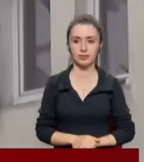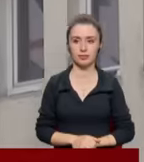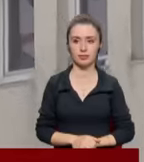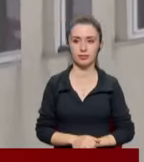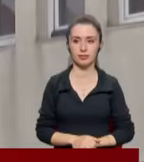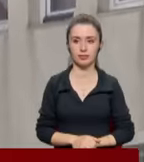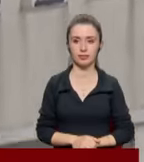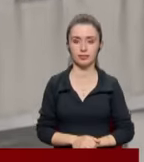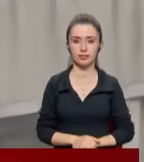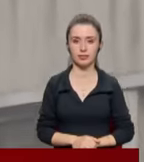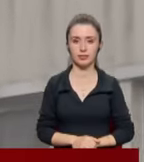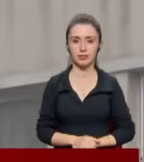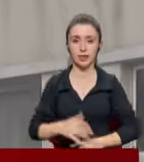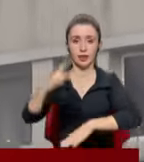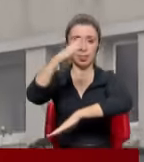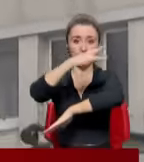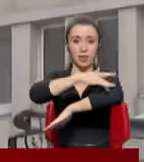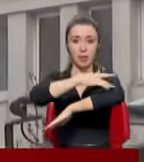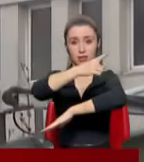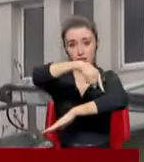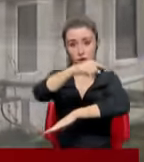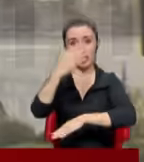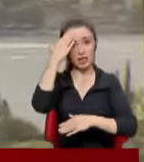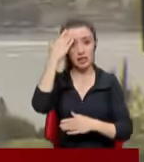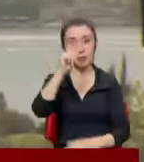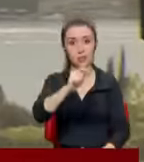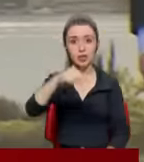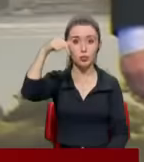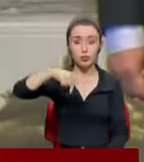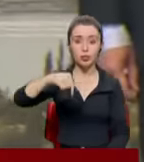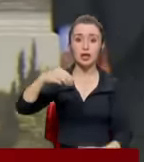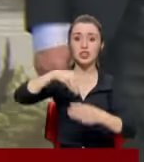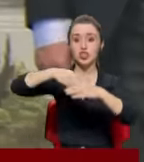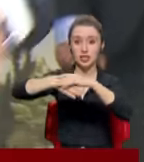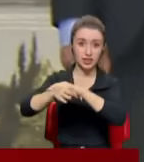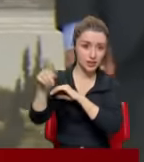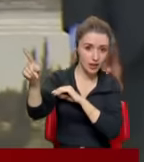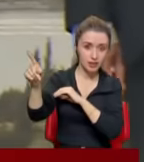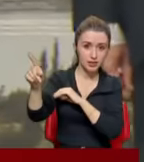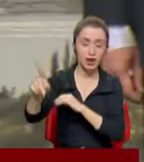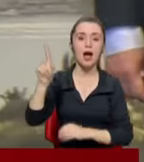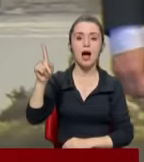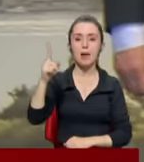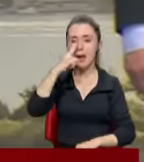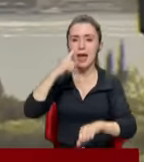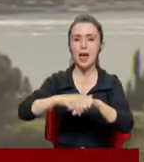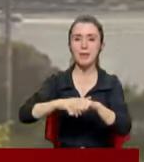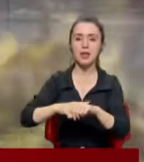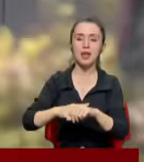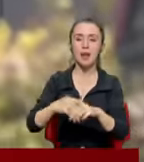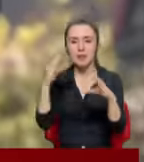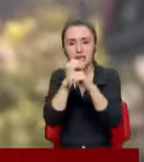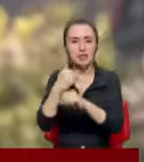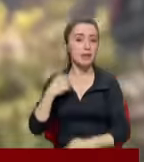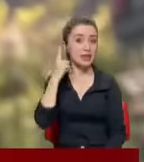g tepedeydi onlara selam verecektim buradan içeri gittiler Ama eminim camın arkasında